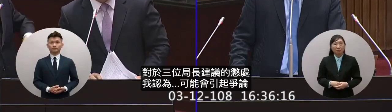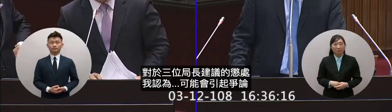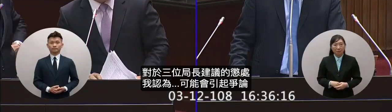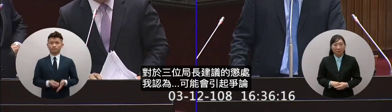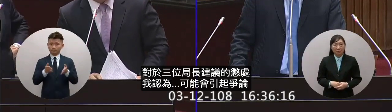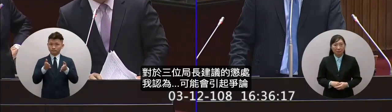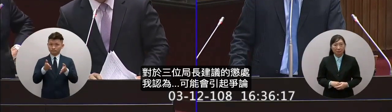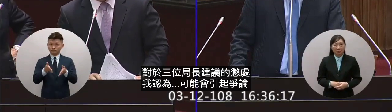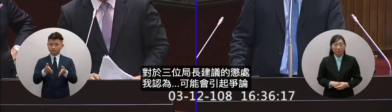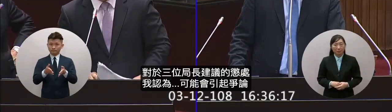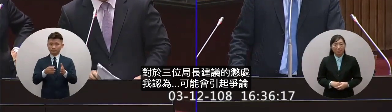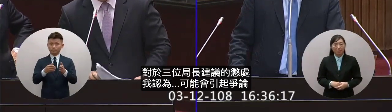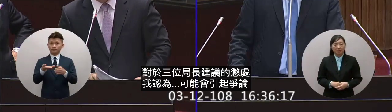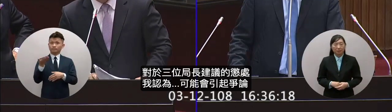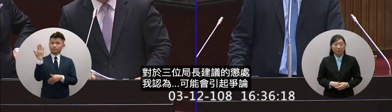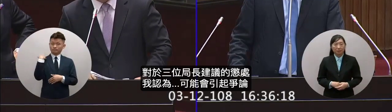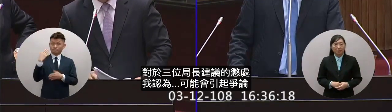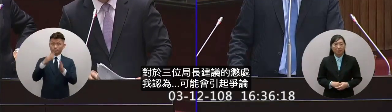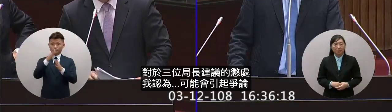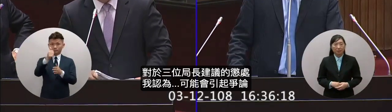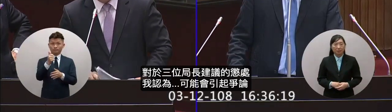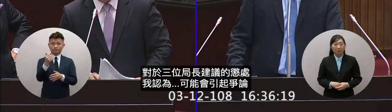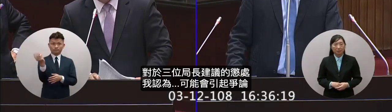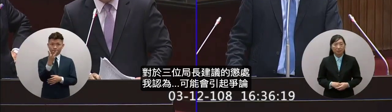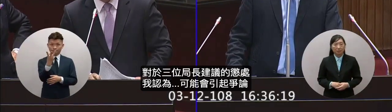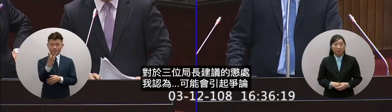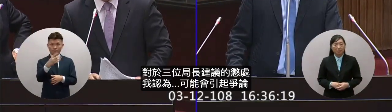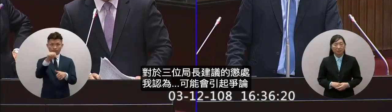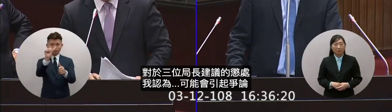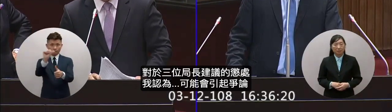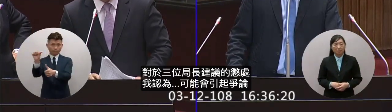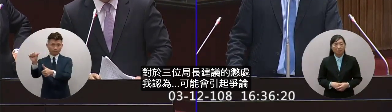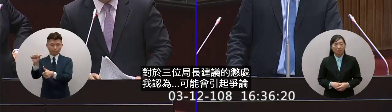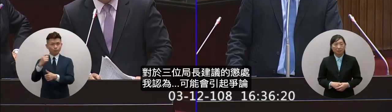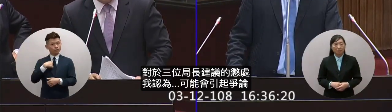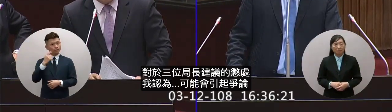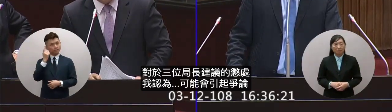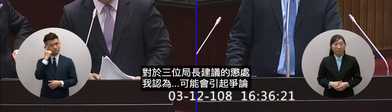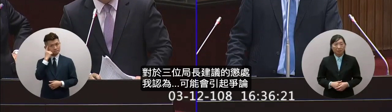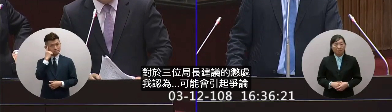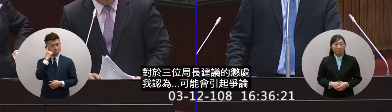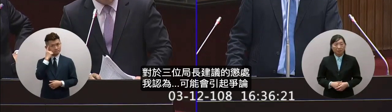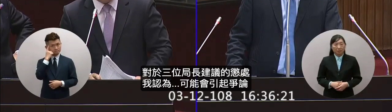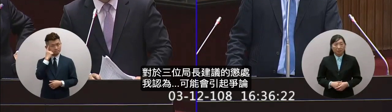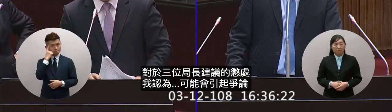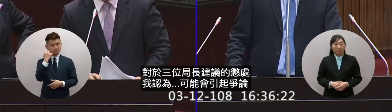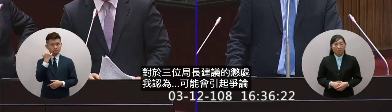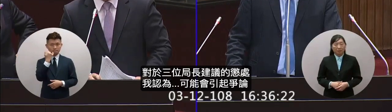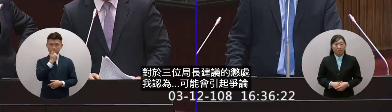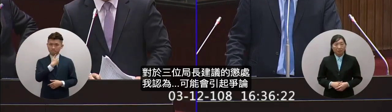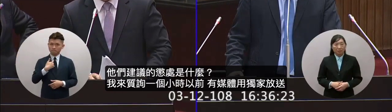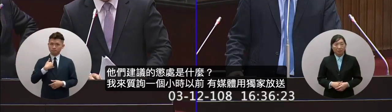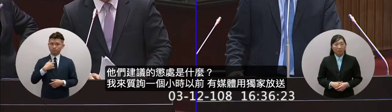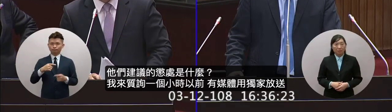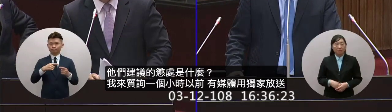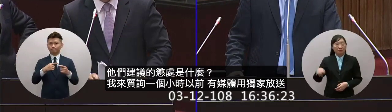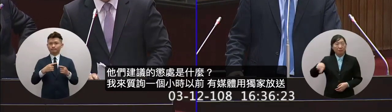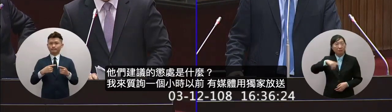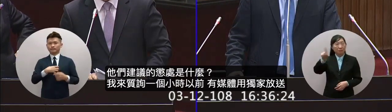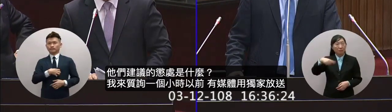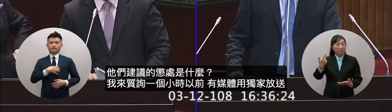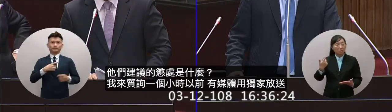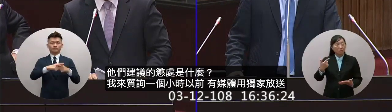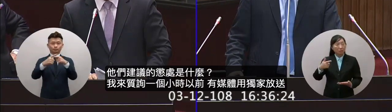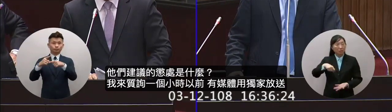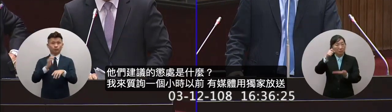对于三位局长建议的惩处啊，我认为可能会引起争论。 他们建议的惩